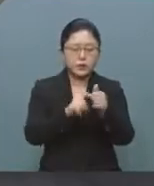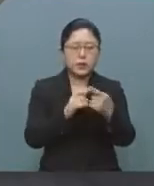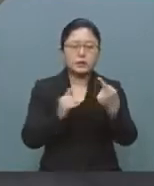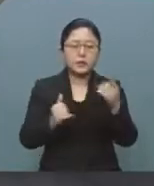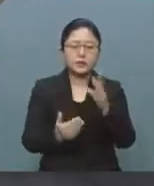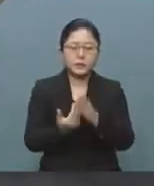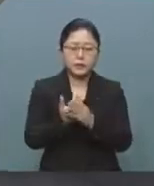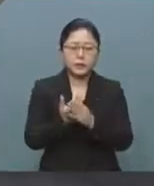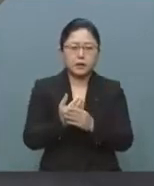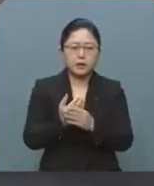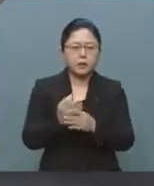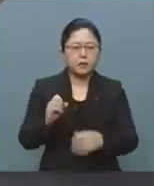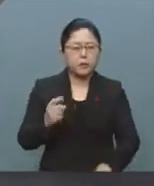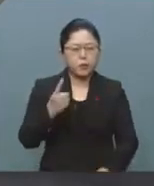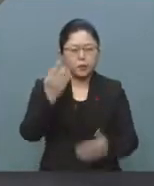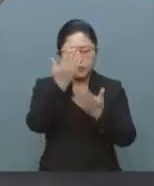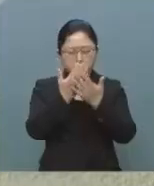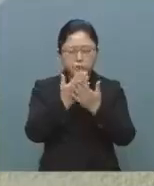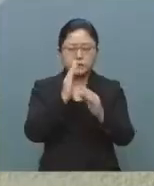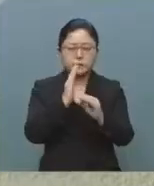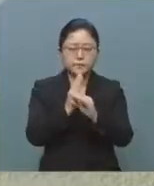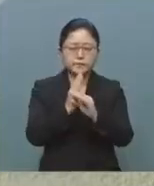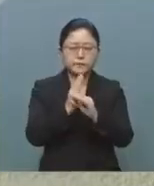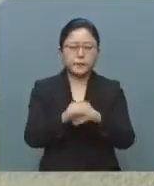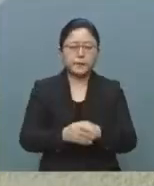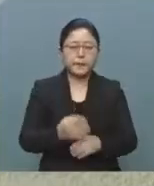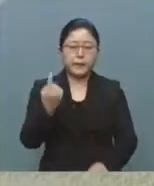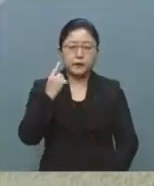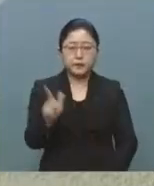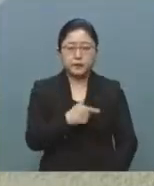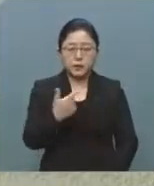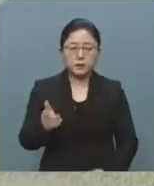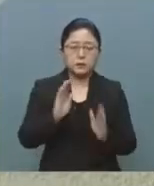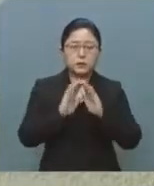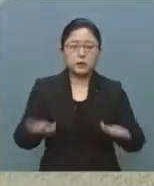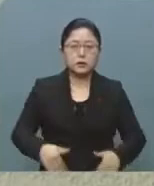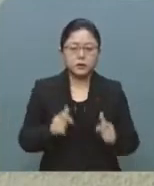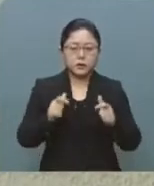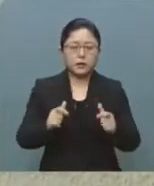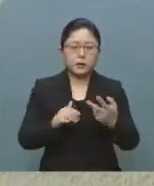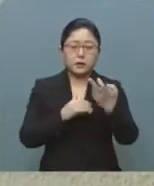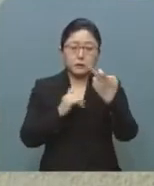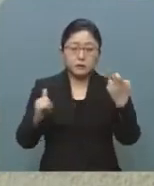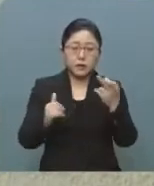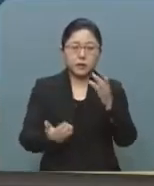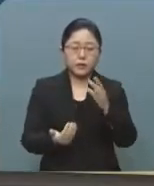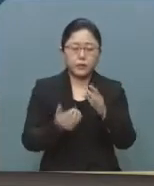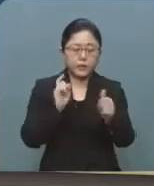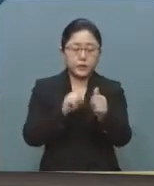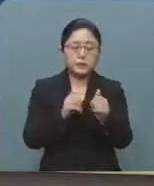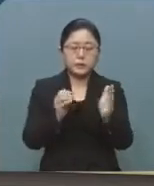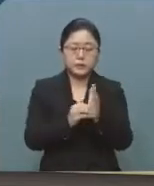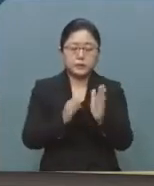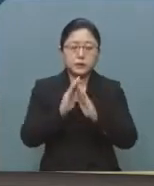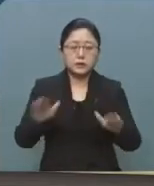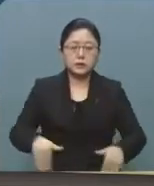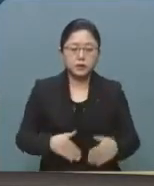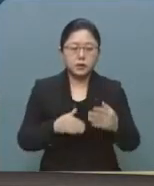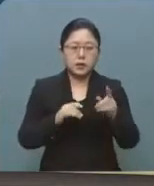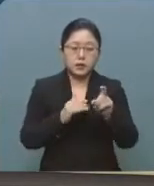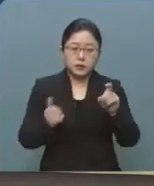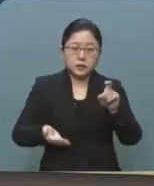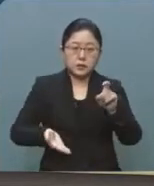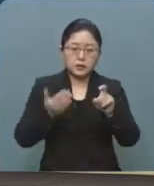1명 나왔는데, 감염 경로는 파악되지 않았습니다. 어제 하루 전남에서는 모두 12명이 확진됐는데, 전남에서 두